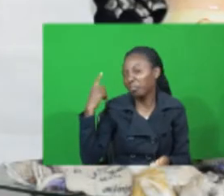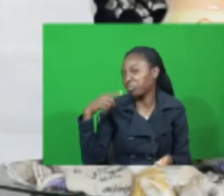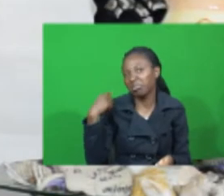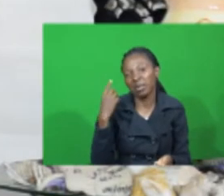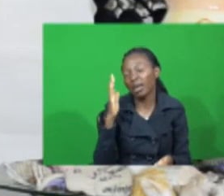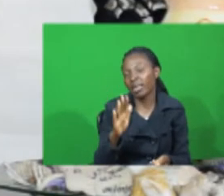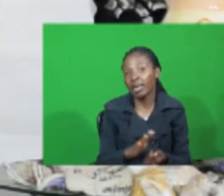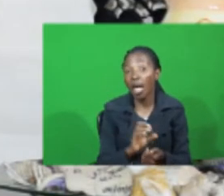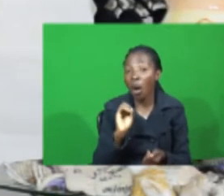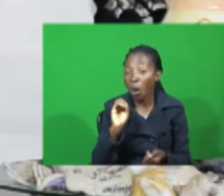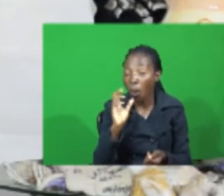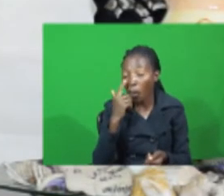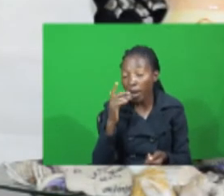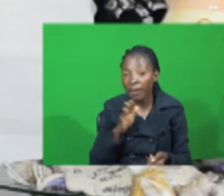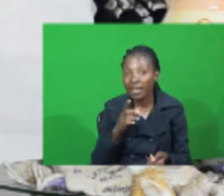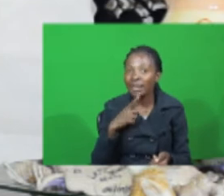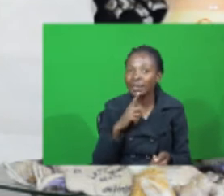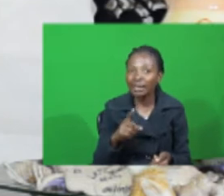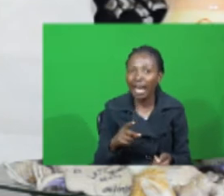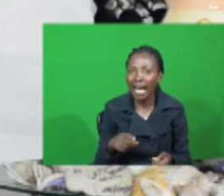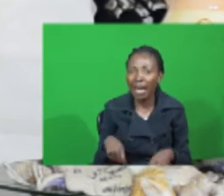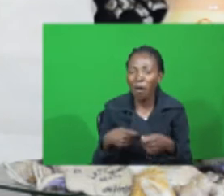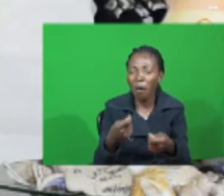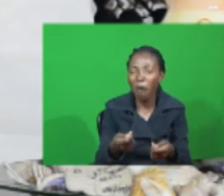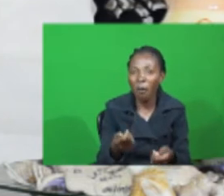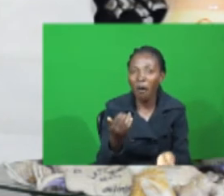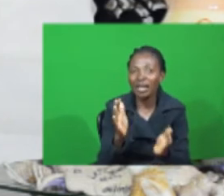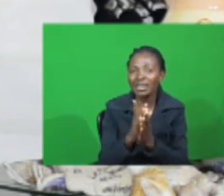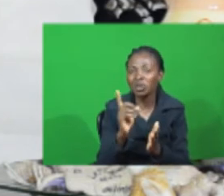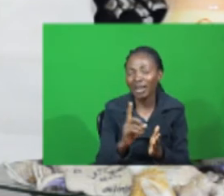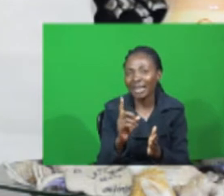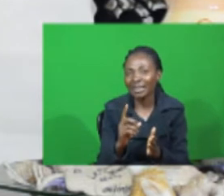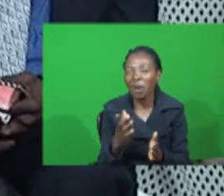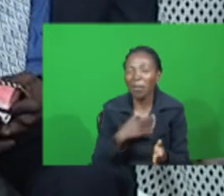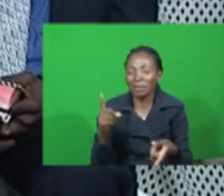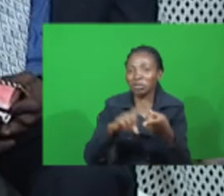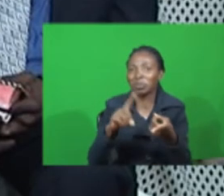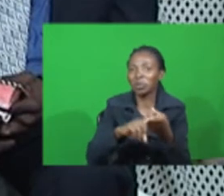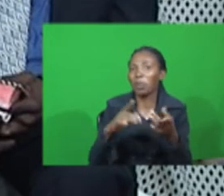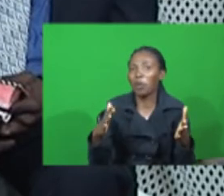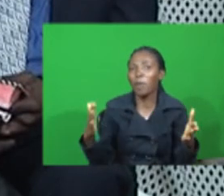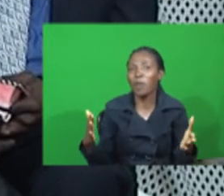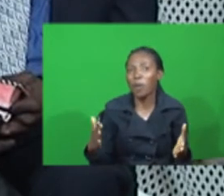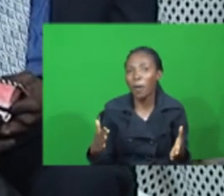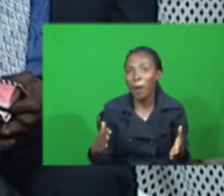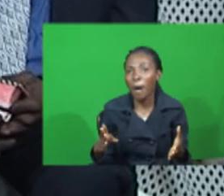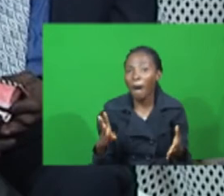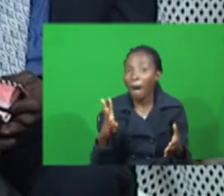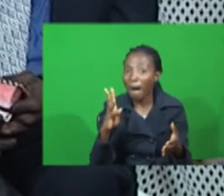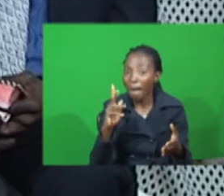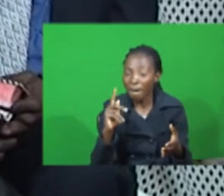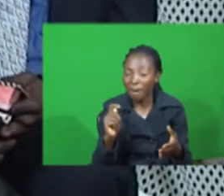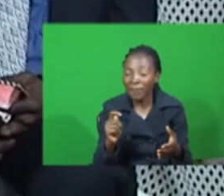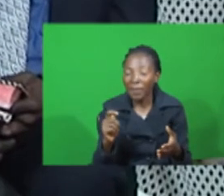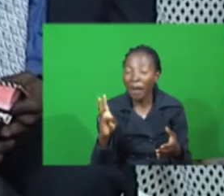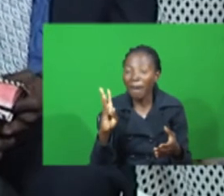And the Gana Mava to Akumusira Tendrosons, I won't pull Marie Nan. Eh, and Diano Padons. Manjan Dinaka, what Panaka in a rich corn of